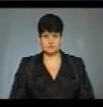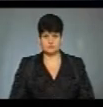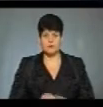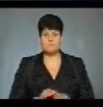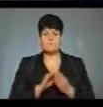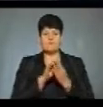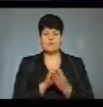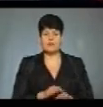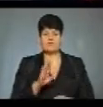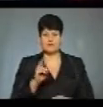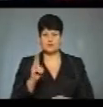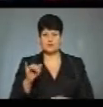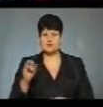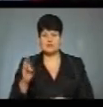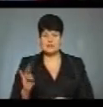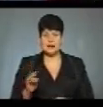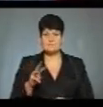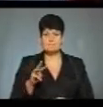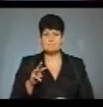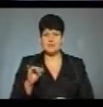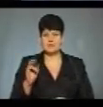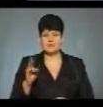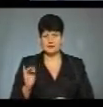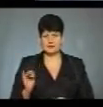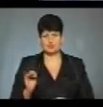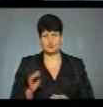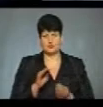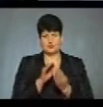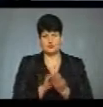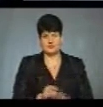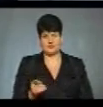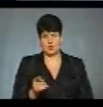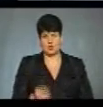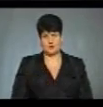Поховали Віктора Куценка на Миколинецькому кладовищі в Тернополі.